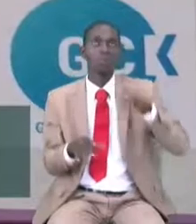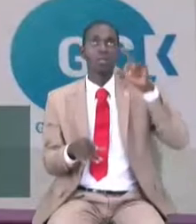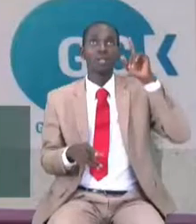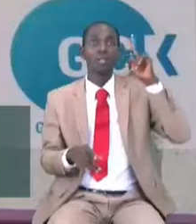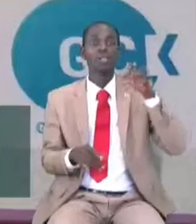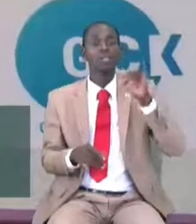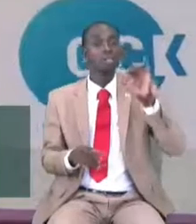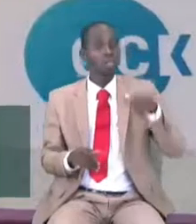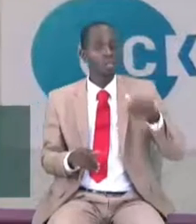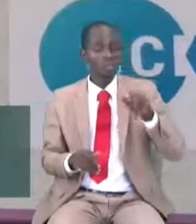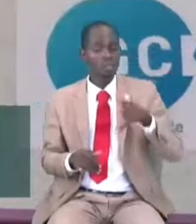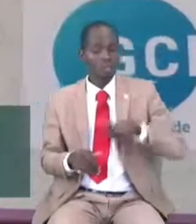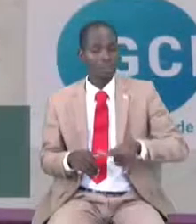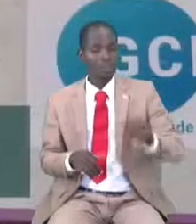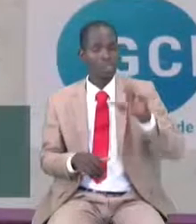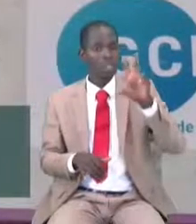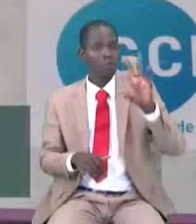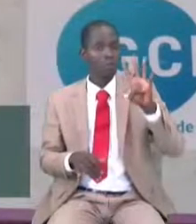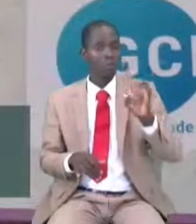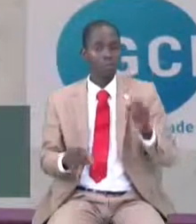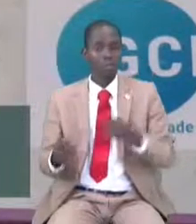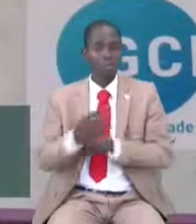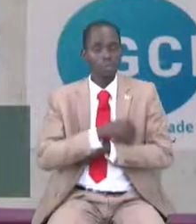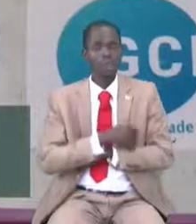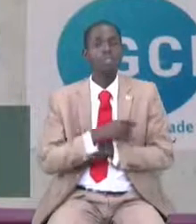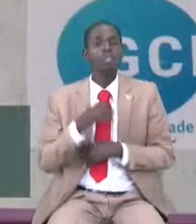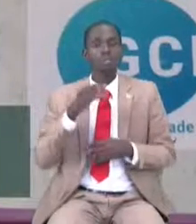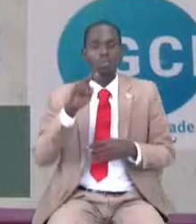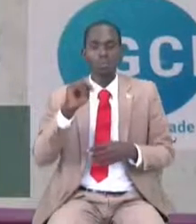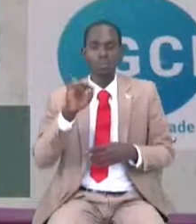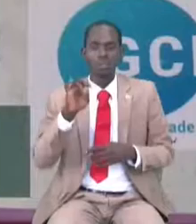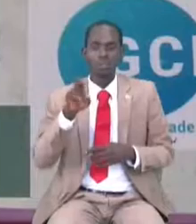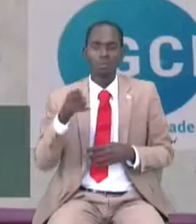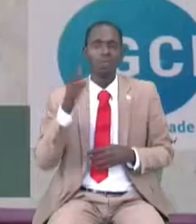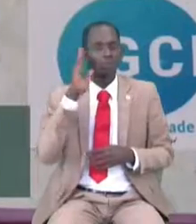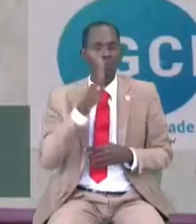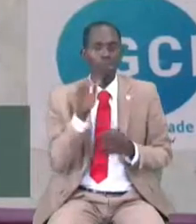Entre ce temps-ci et les 40 jours, oui,